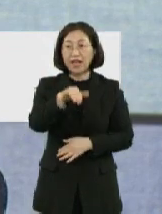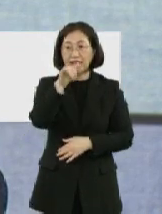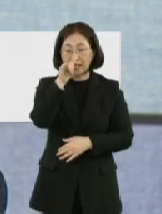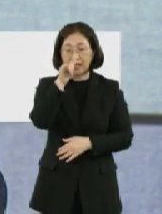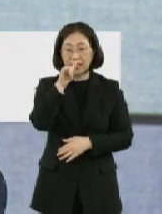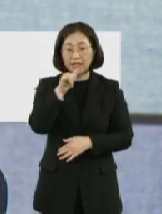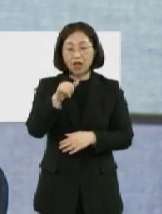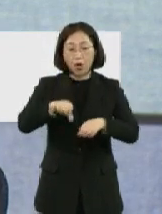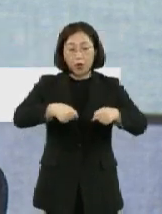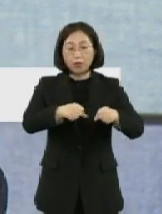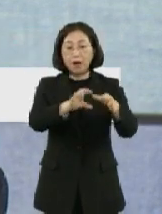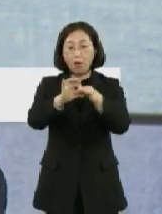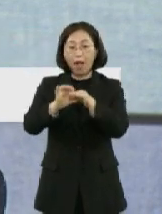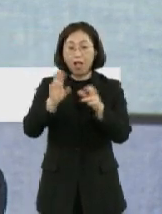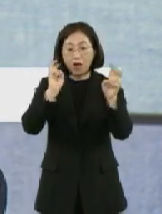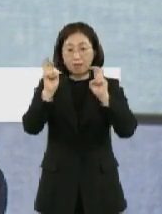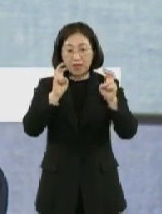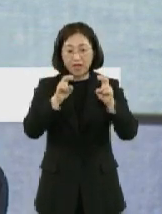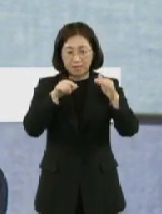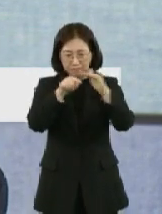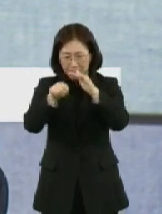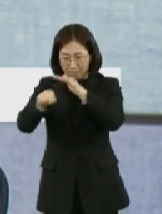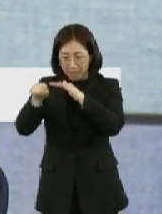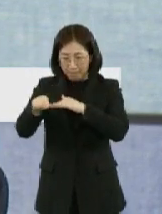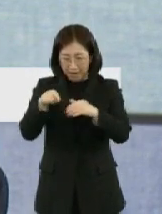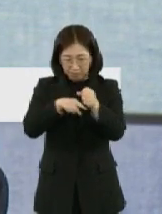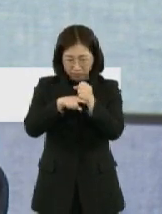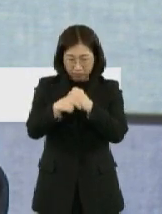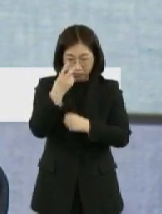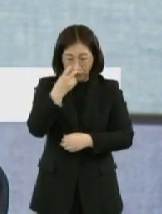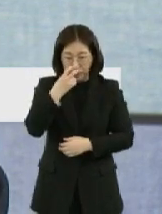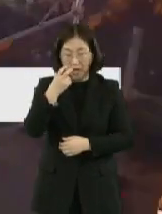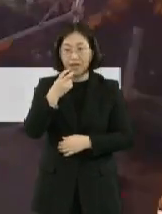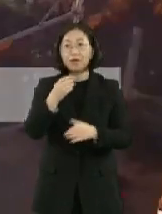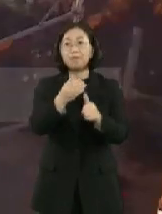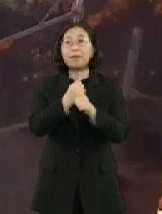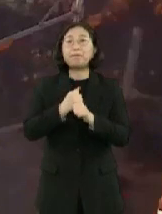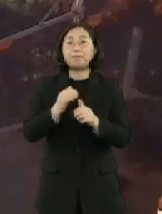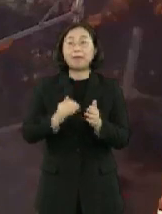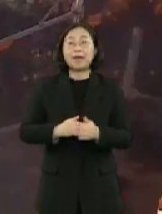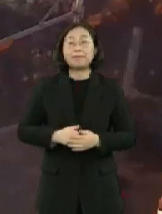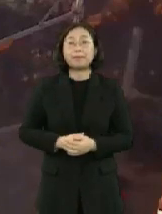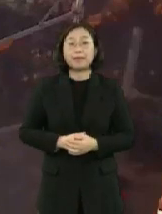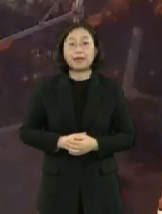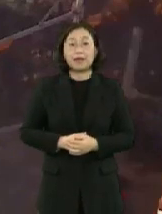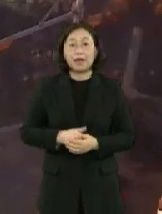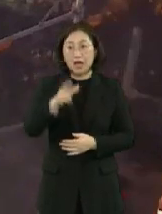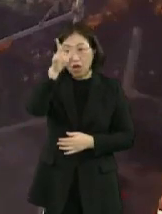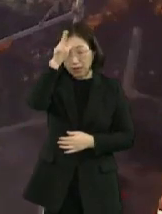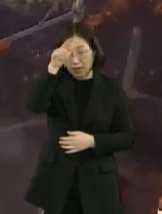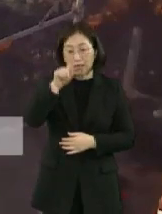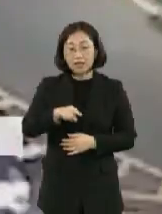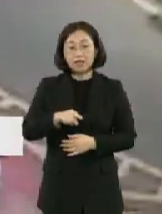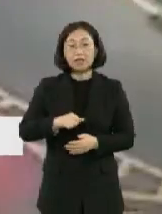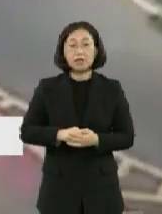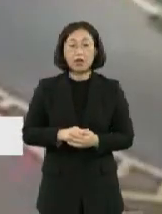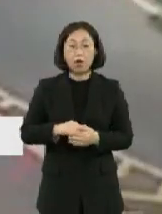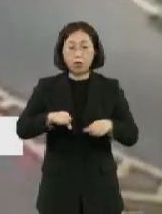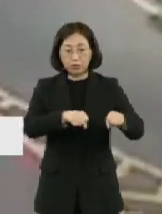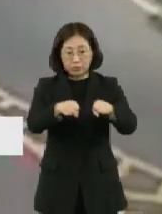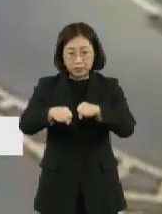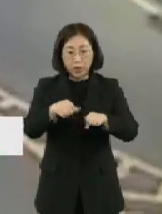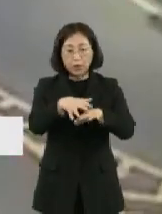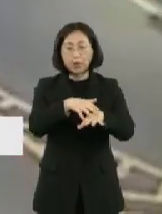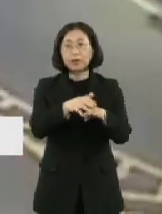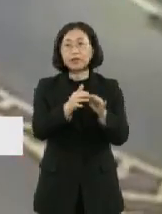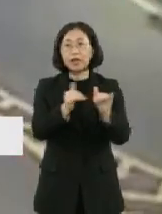이제 관련 업체들한테 일일이 탐문 수사를 통해서 이제 특정하게 됐습니다. 경찰 관계자는 최근 잠잠하던 오토바이